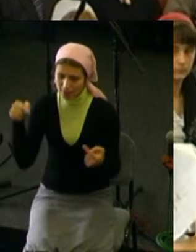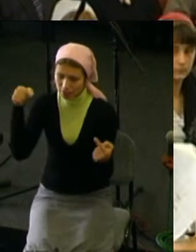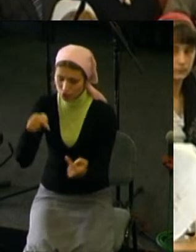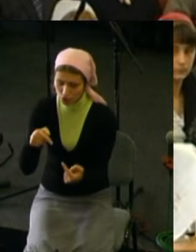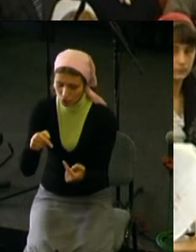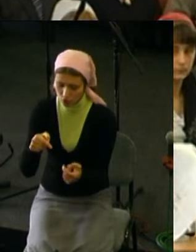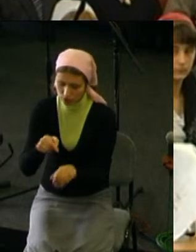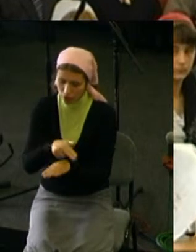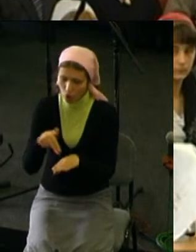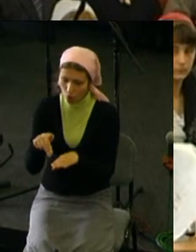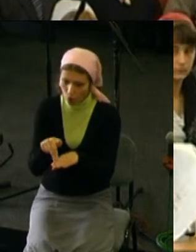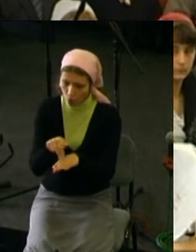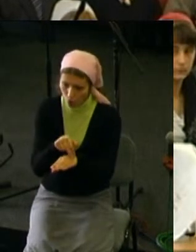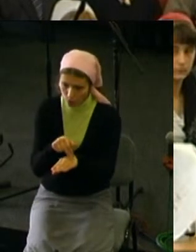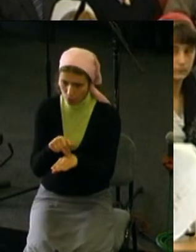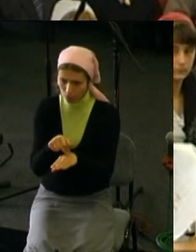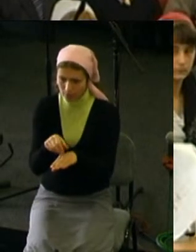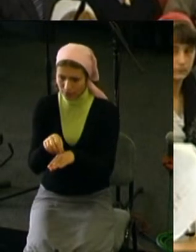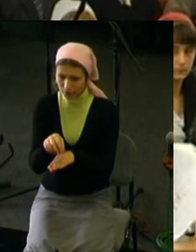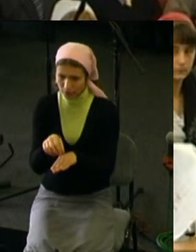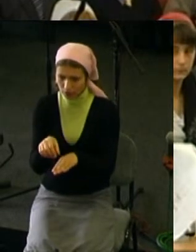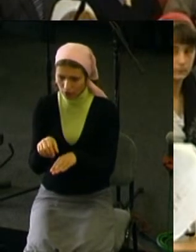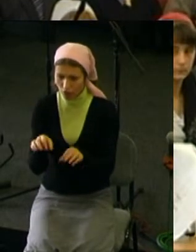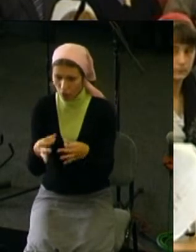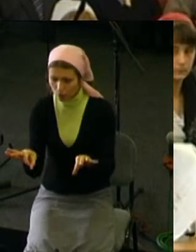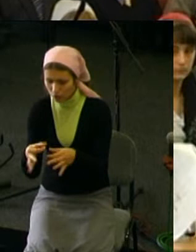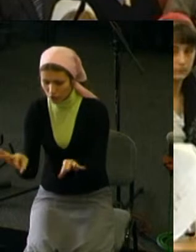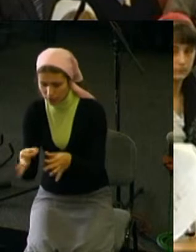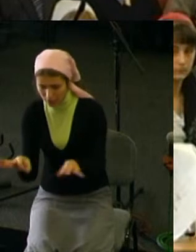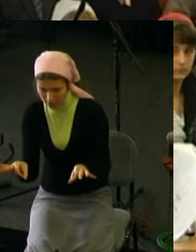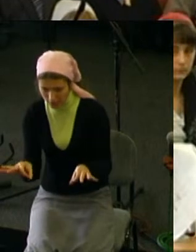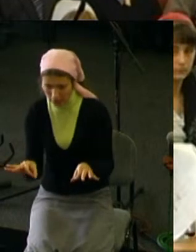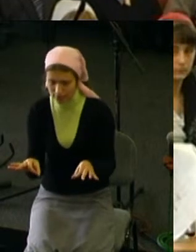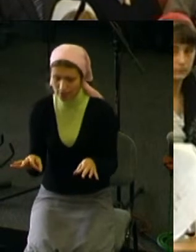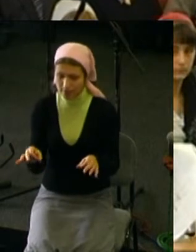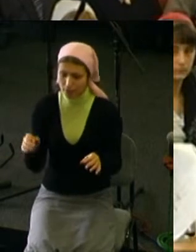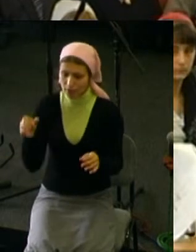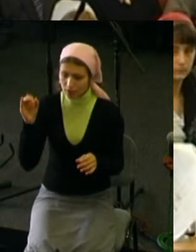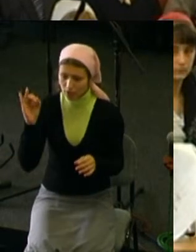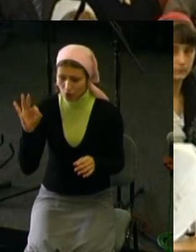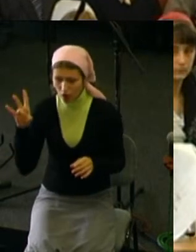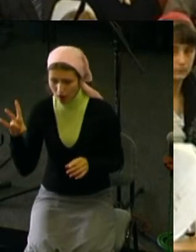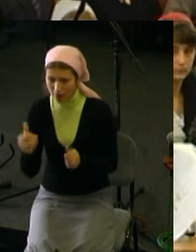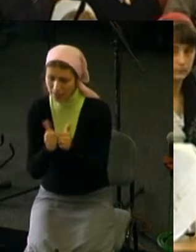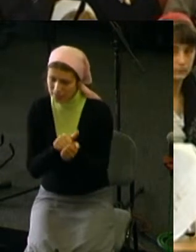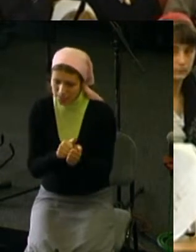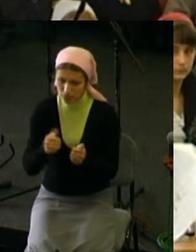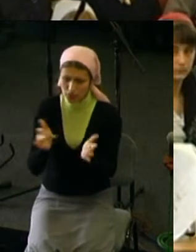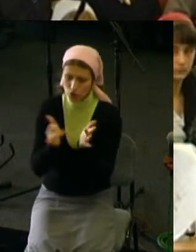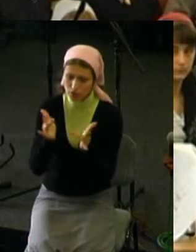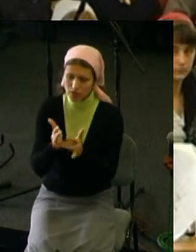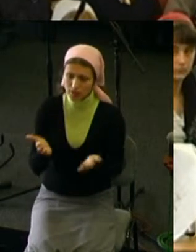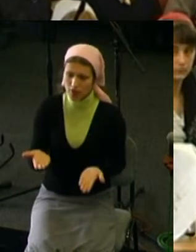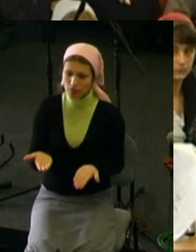обувь ремінь на обуви нього Я недостойний Іоанн хреститель віддайте він Ісуса